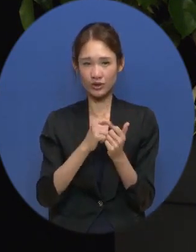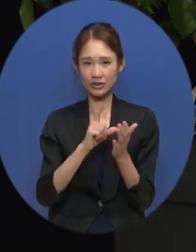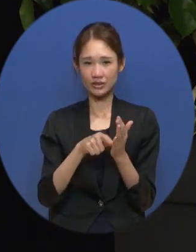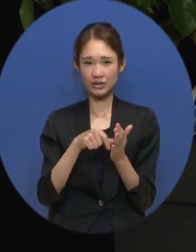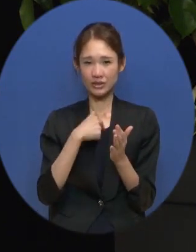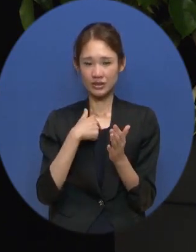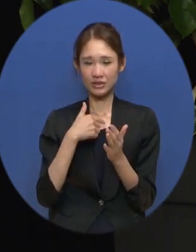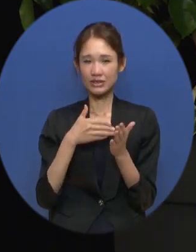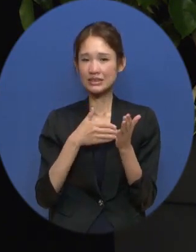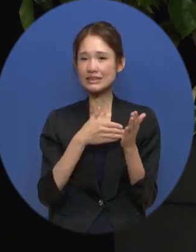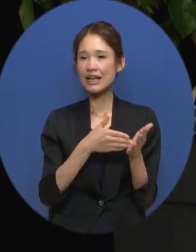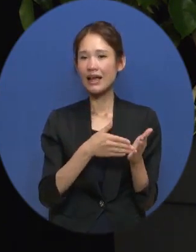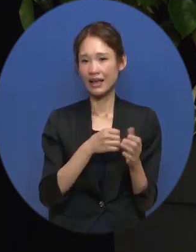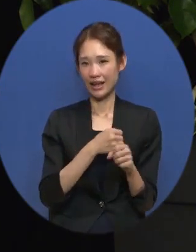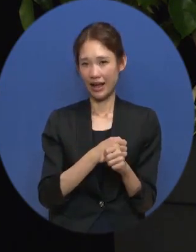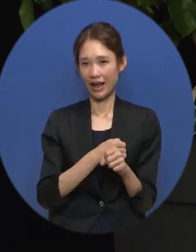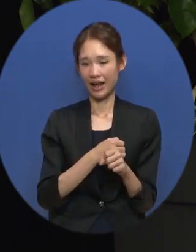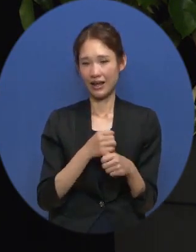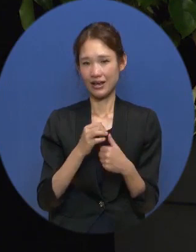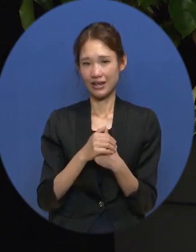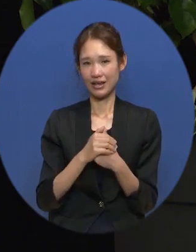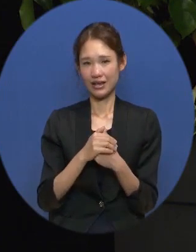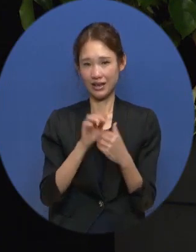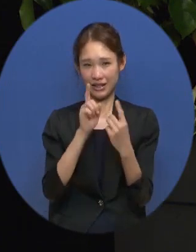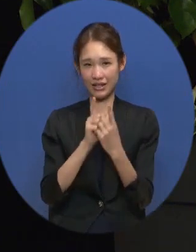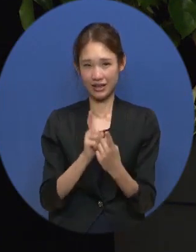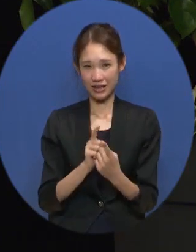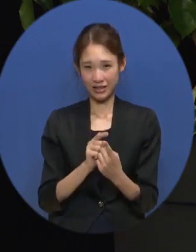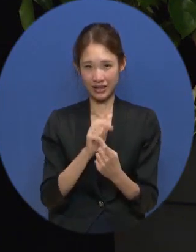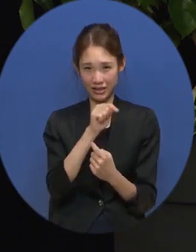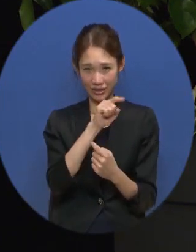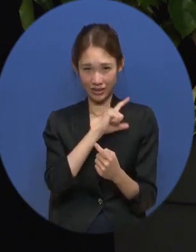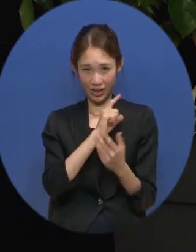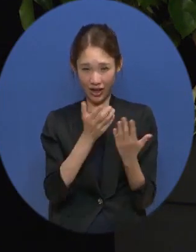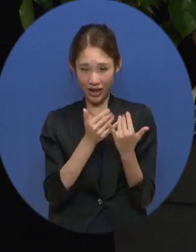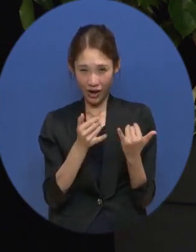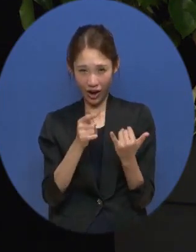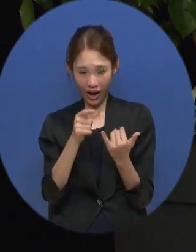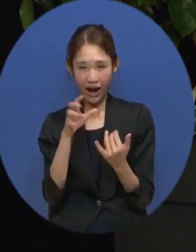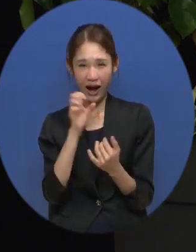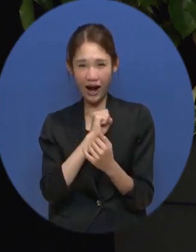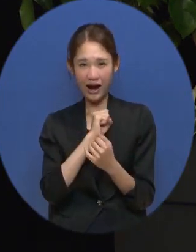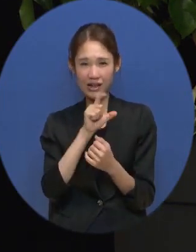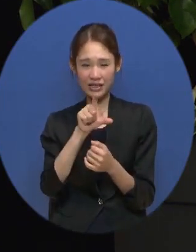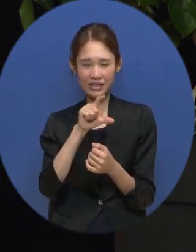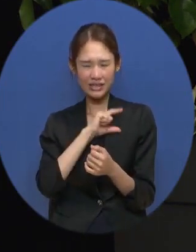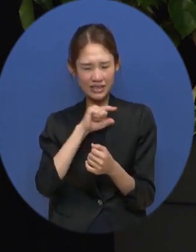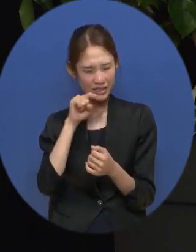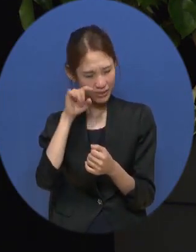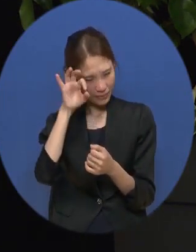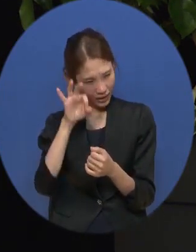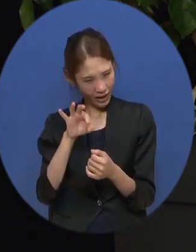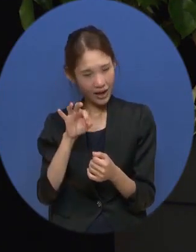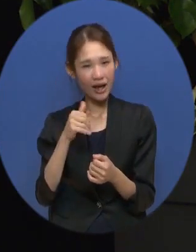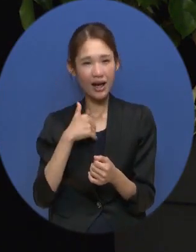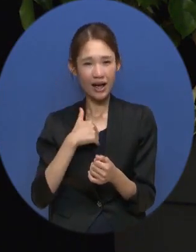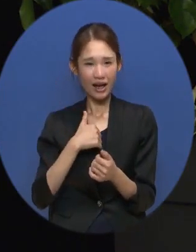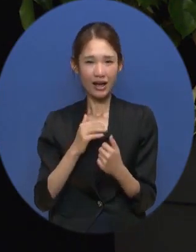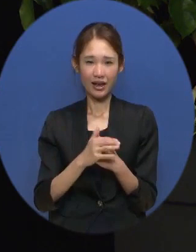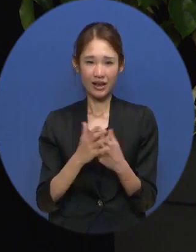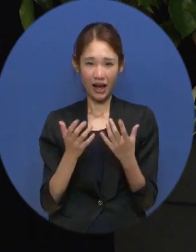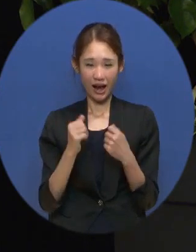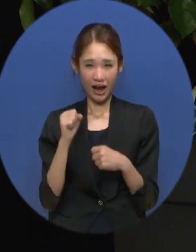이제 저희가 제의를 하는 거예요. 만나고 저 직원이었구나. 네. 이름을 알았는데 네.